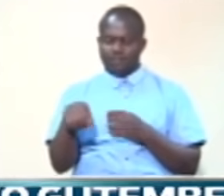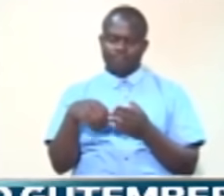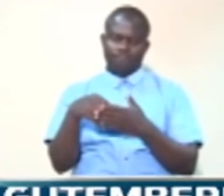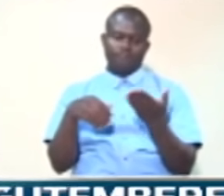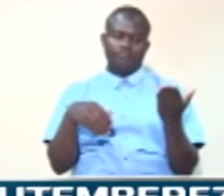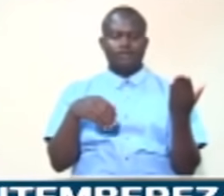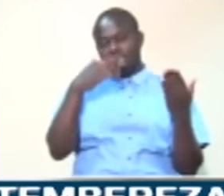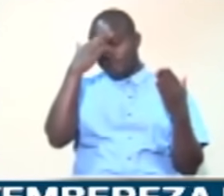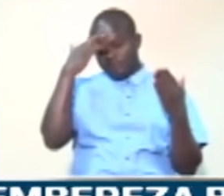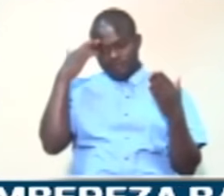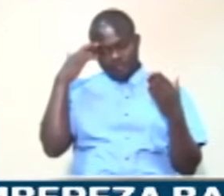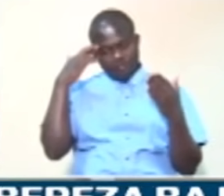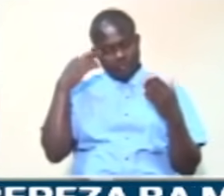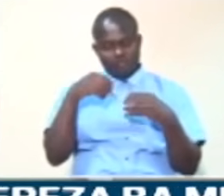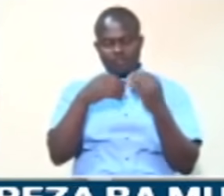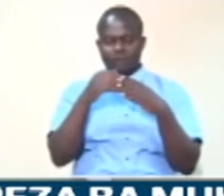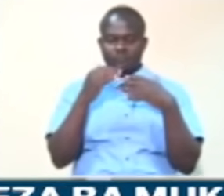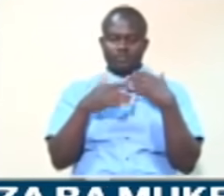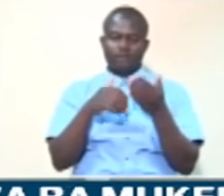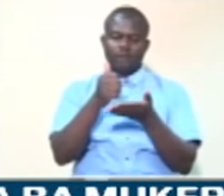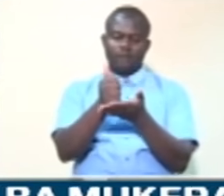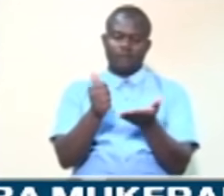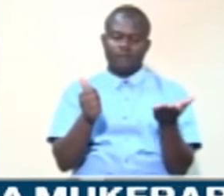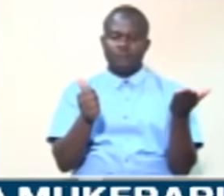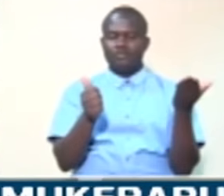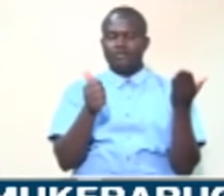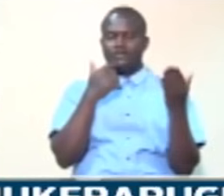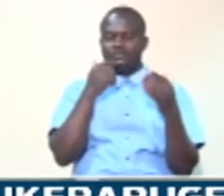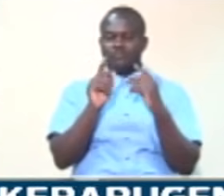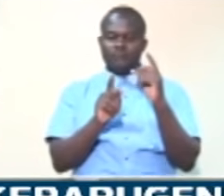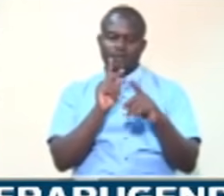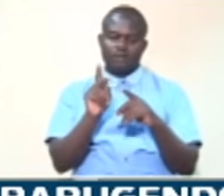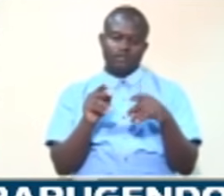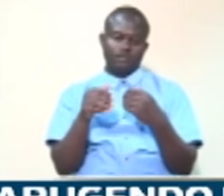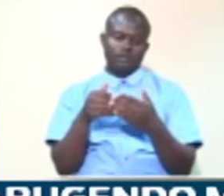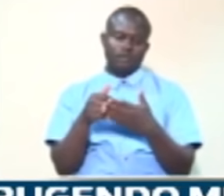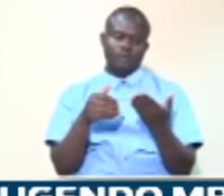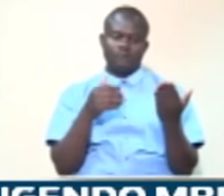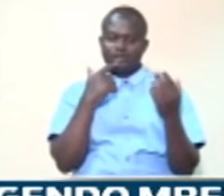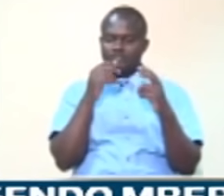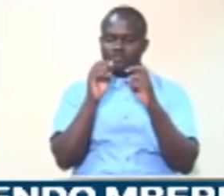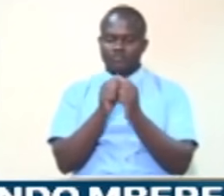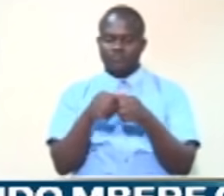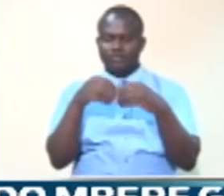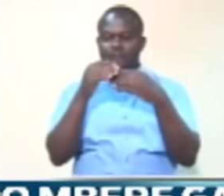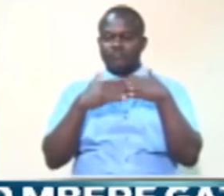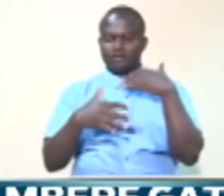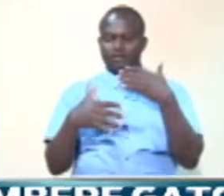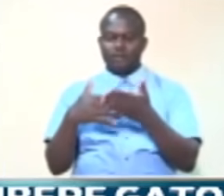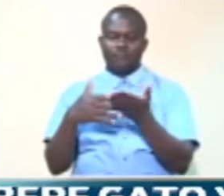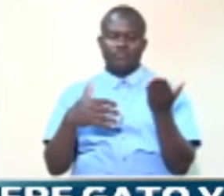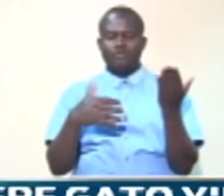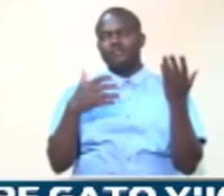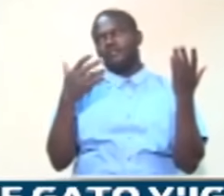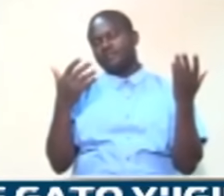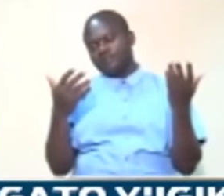Niyo mpamvu gutanga amaraso ari ugufasha abantu uvuga ati ugiye gutanga amaraso bakavuga